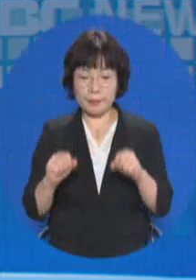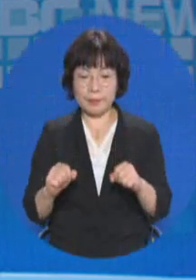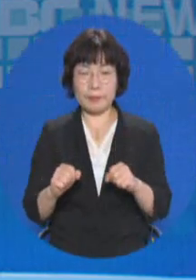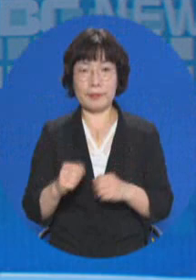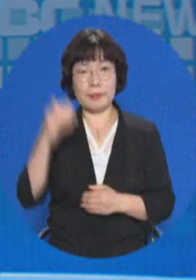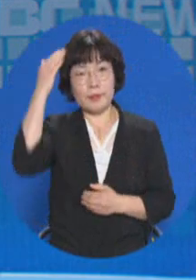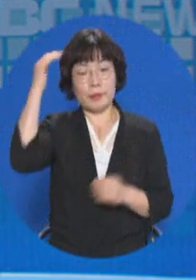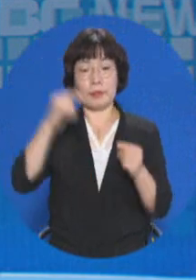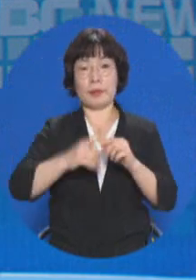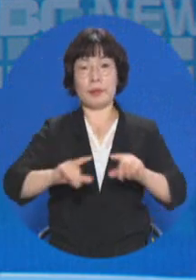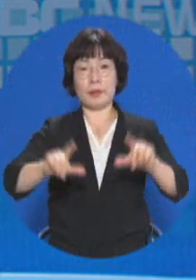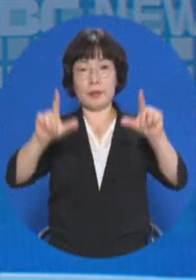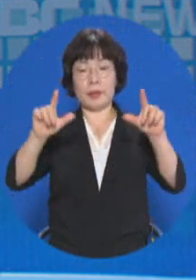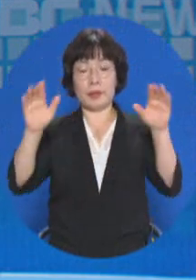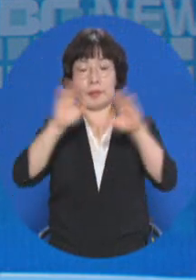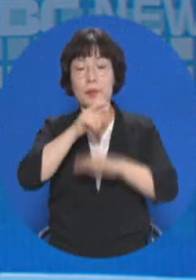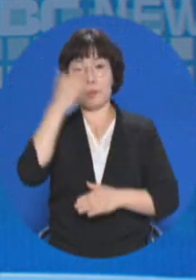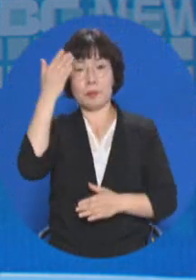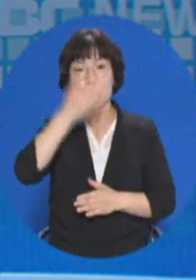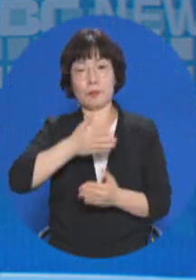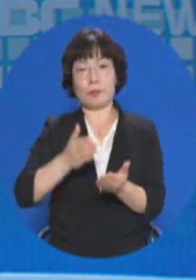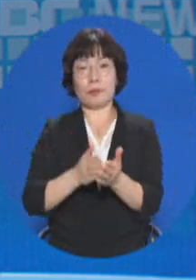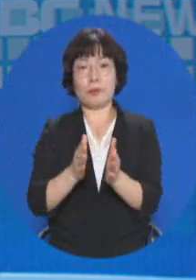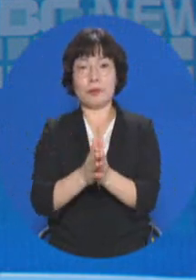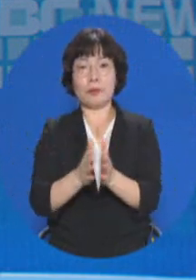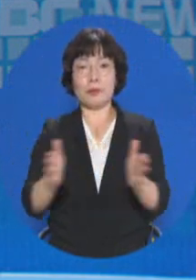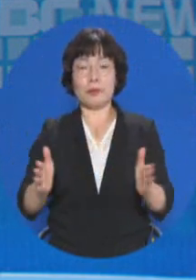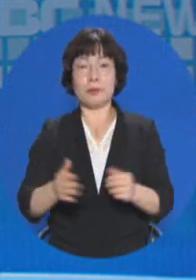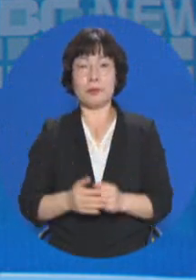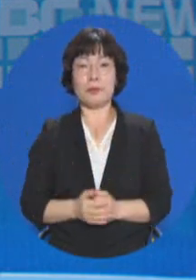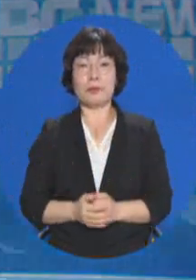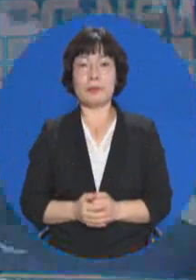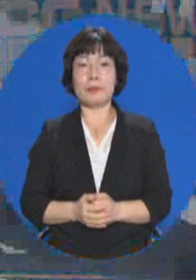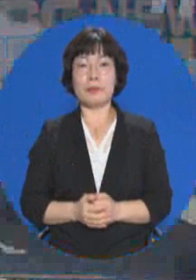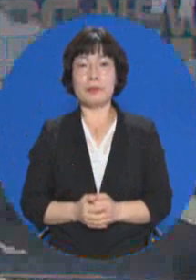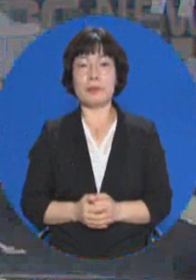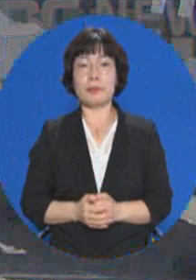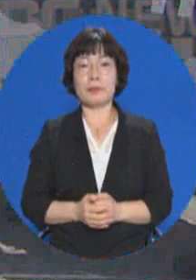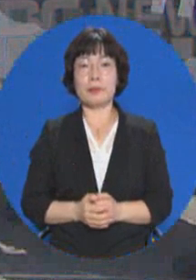여러분 안녕하십니까? 한글날 저녁 여수 MBC 뉴스데스크입니다.